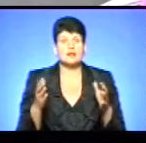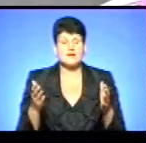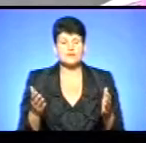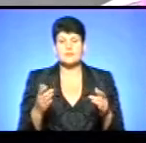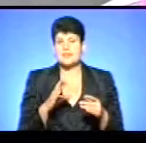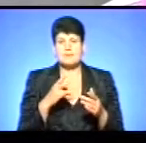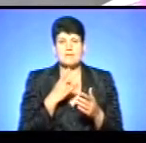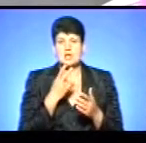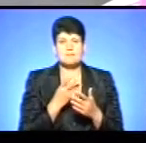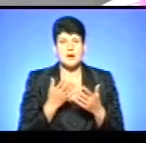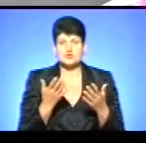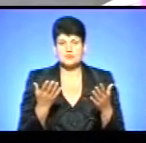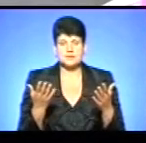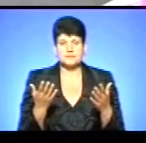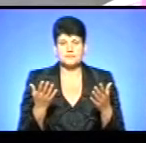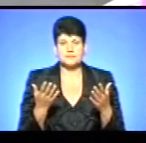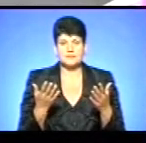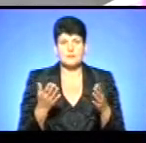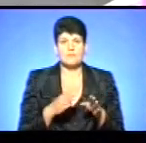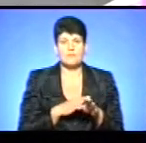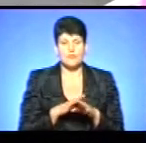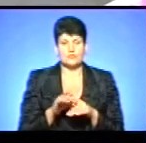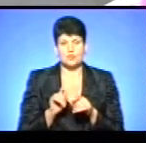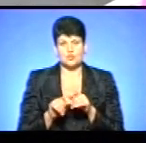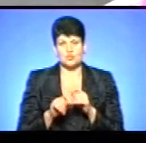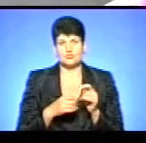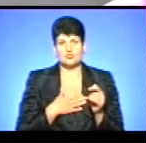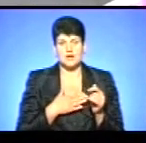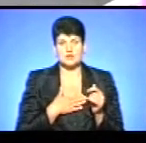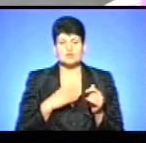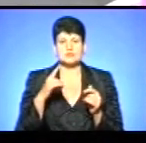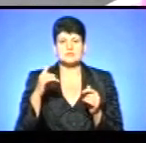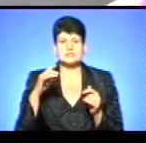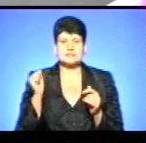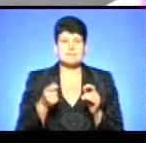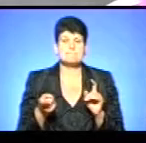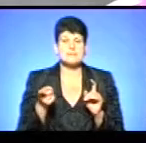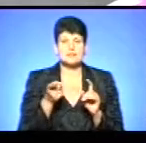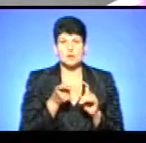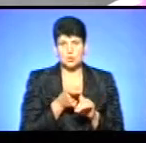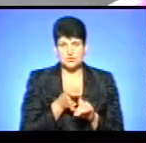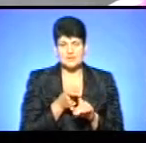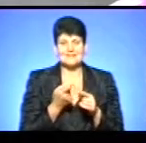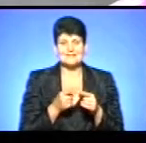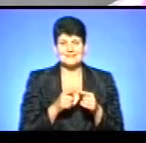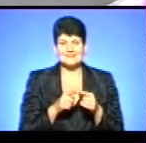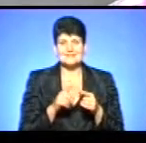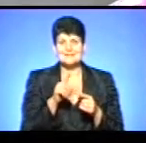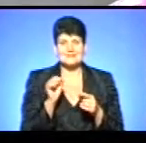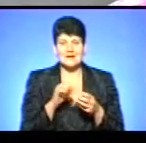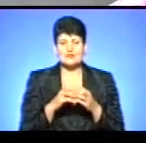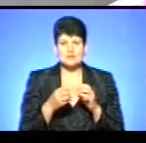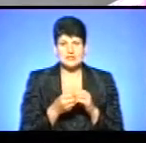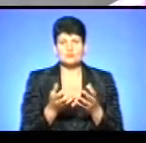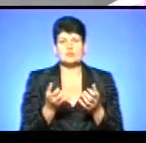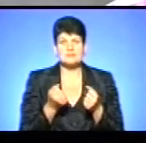не передбачено безумовного контролю нашого за підключенням, за результатами отримання